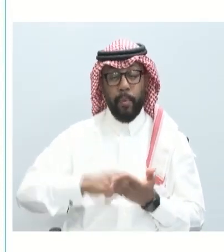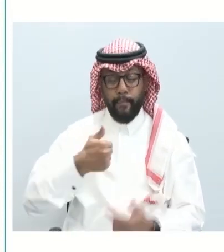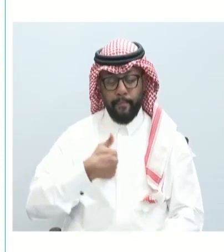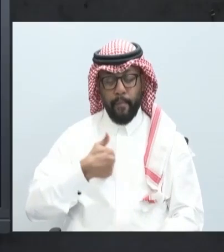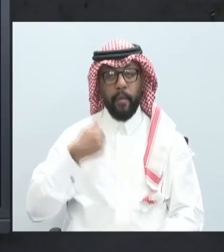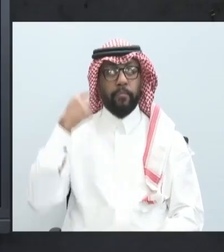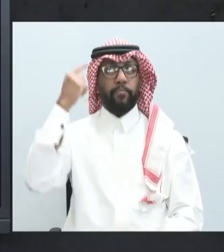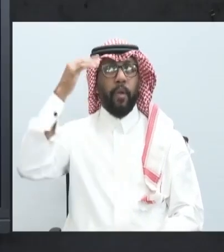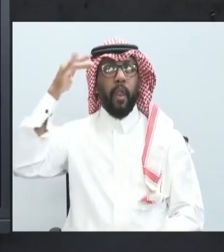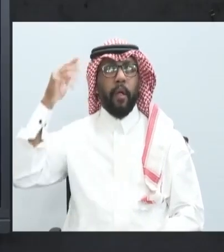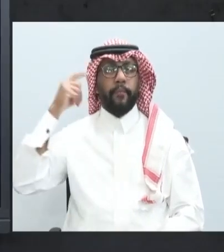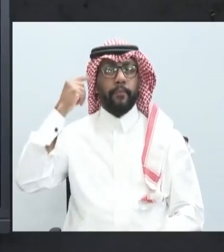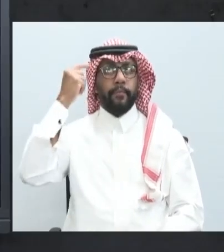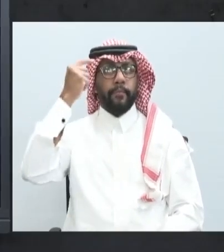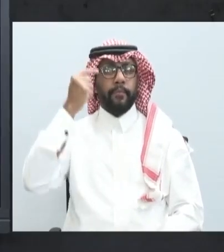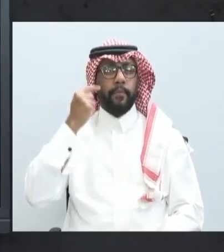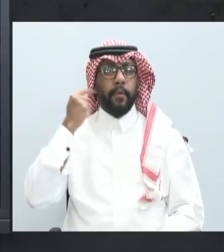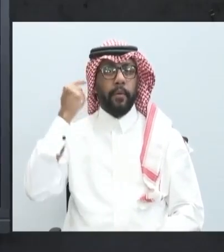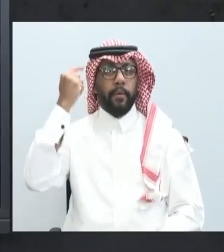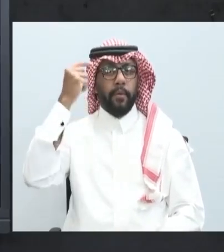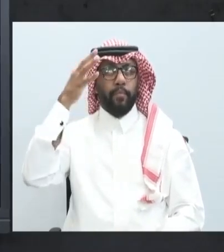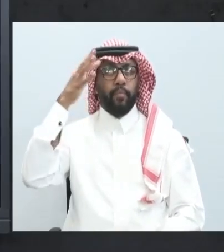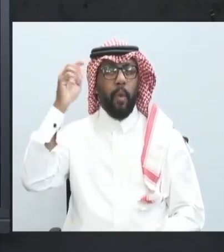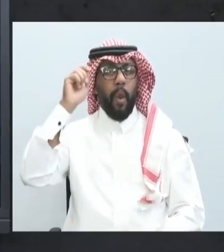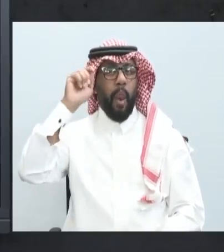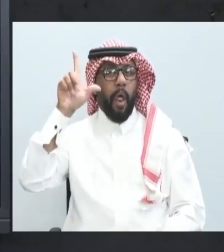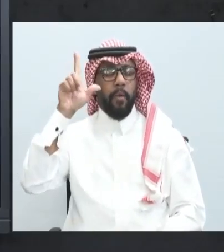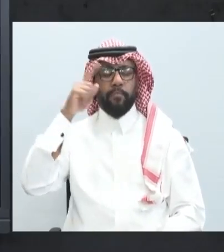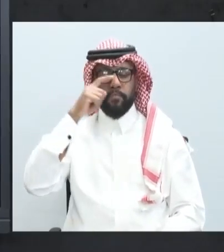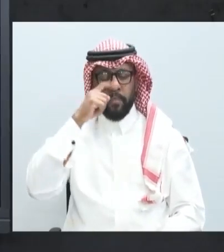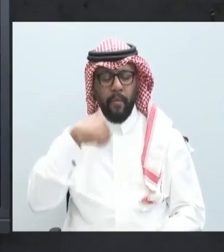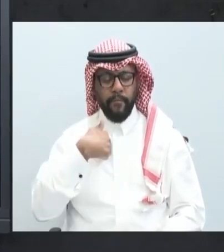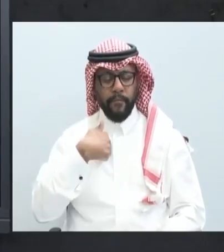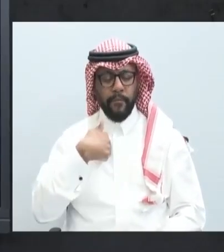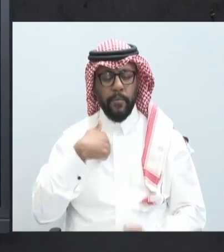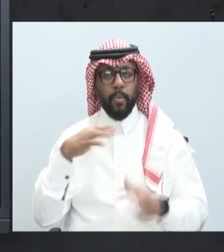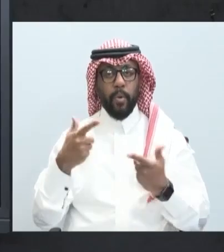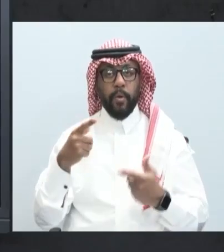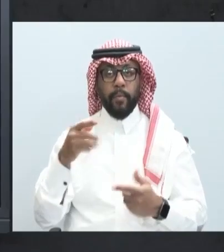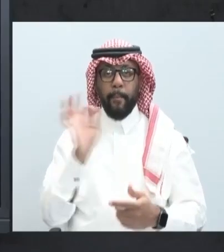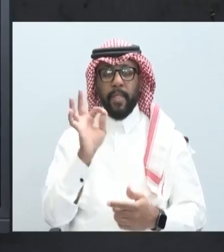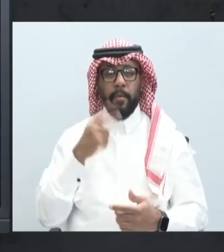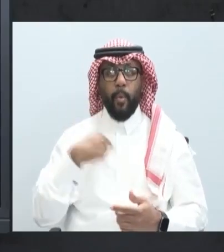نتخيل بانك او تتخيل بانك مكان الاعرابي